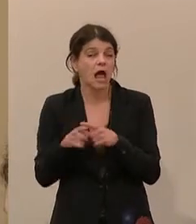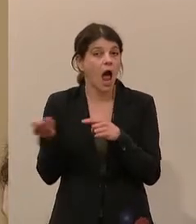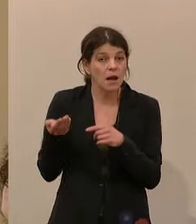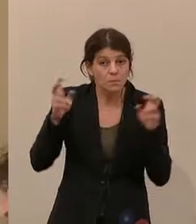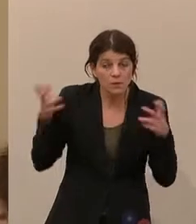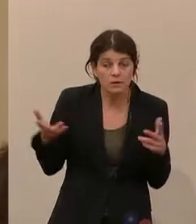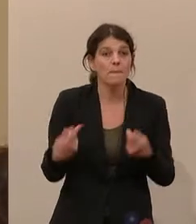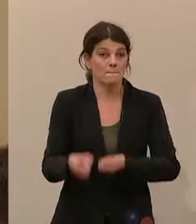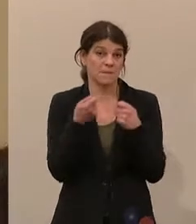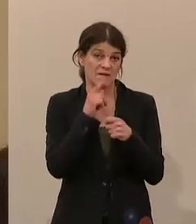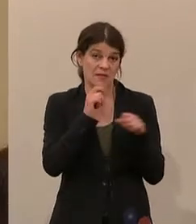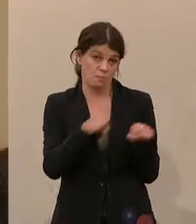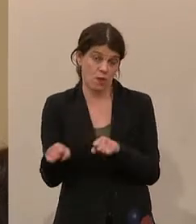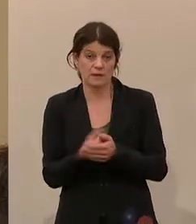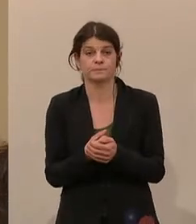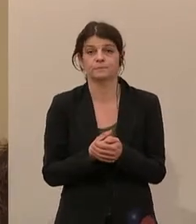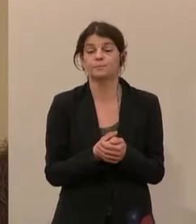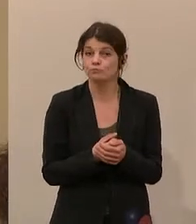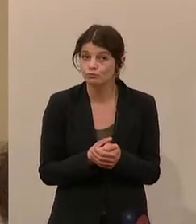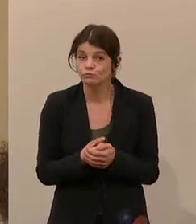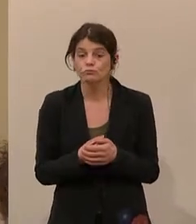schafft weniger Möglichkeiten.